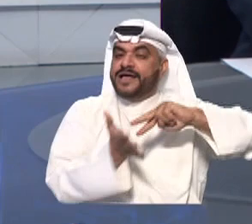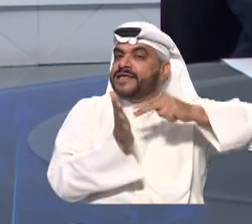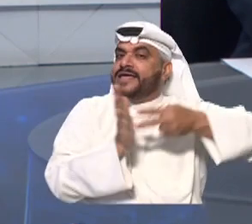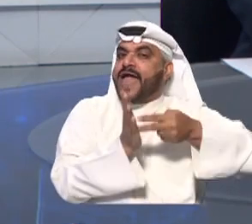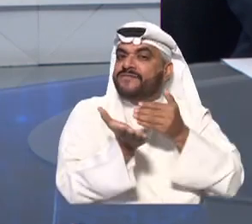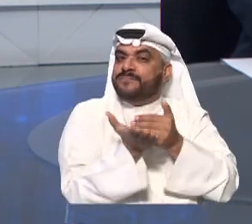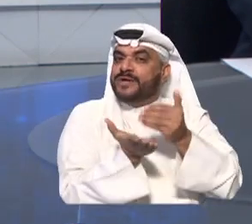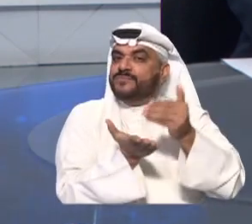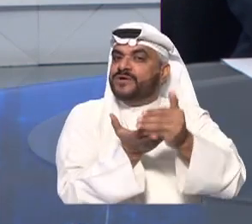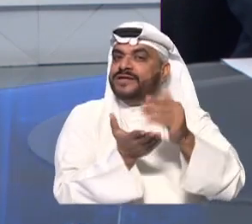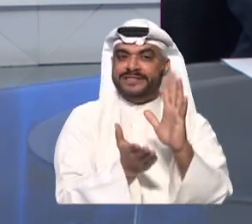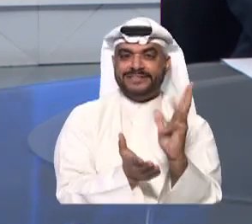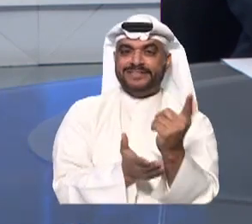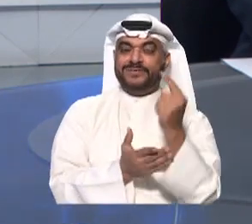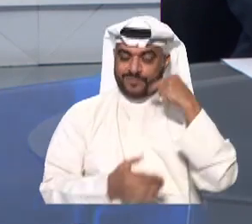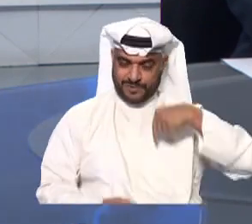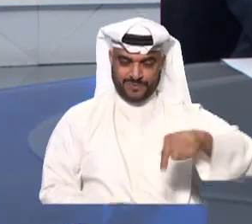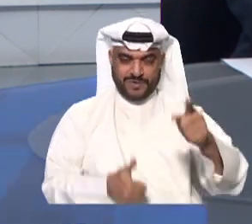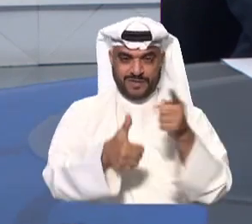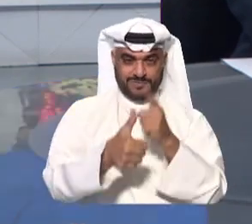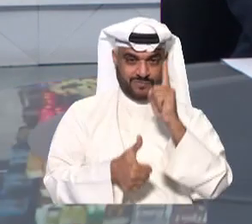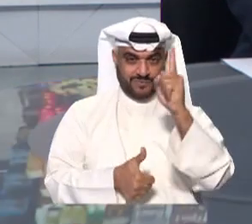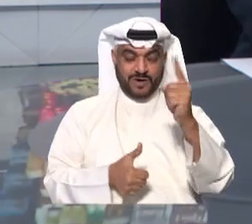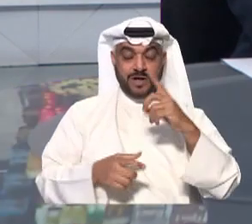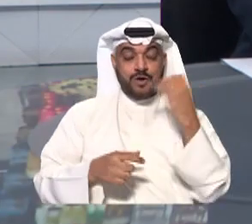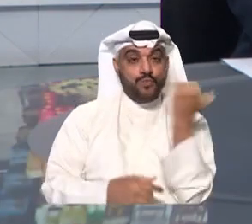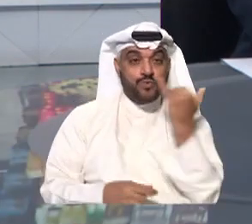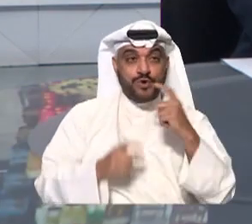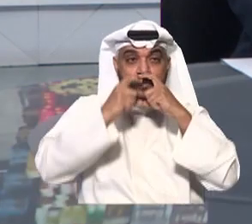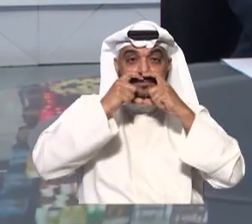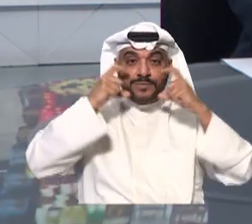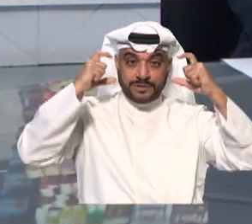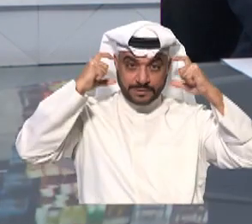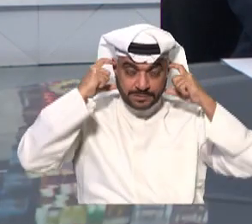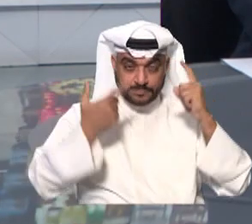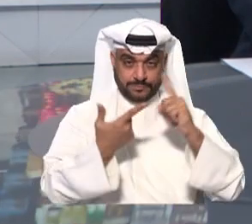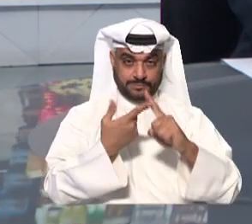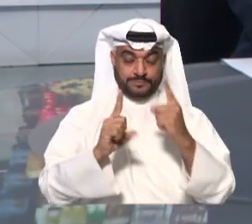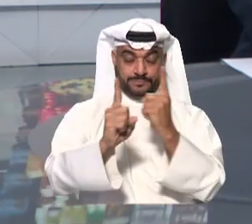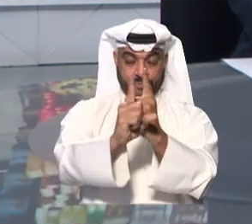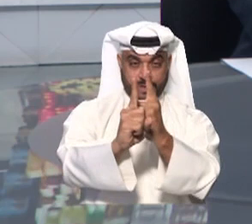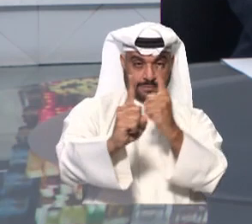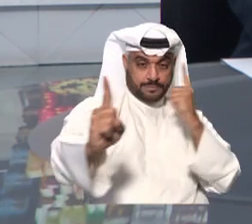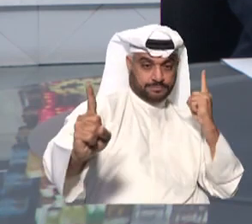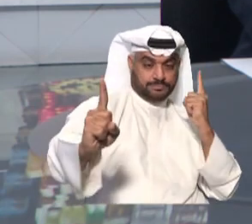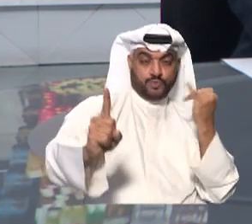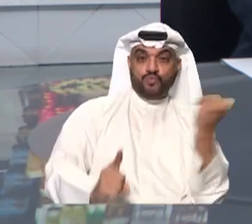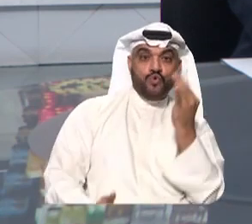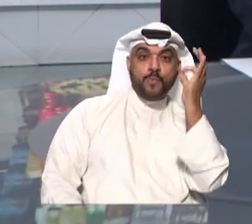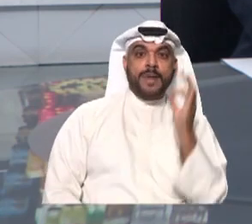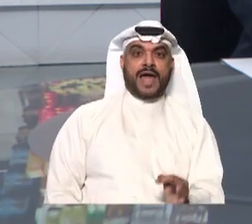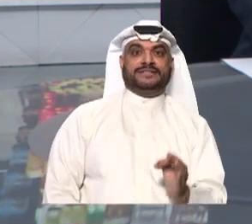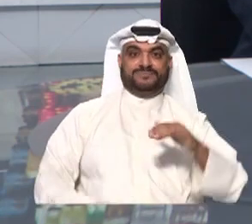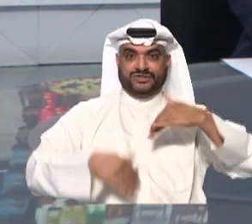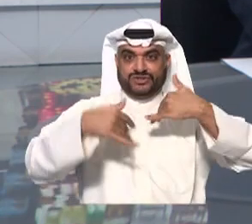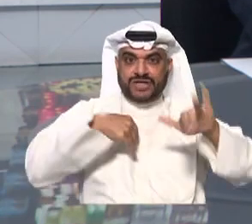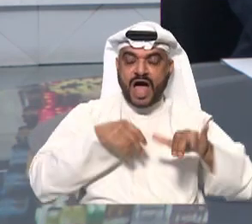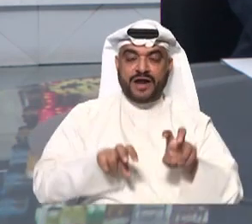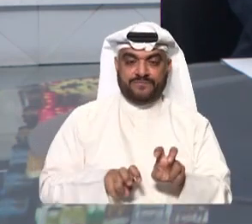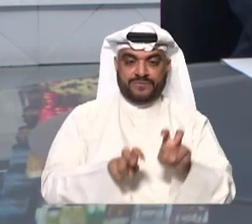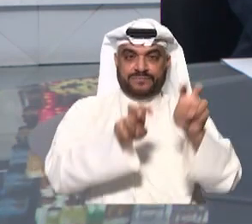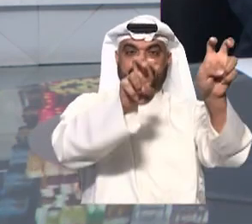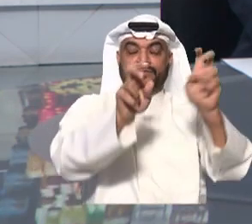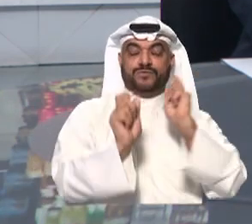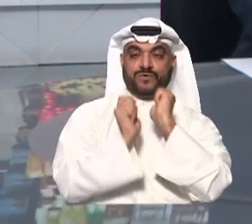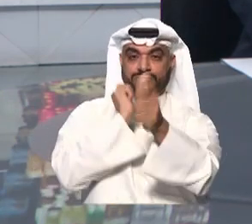الاحترازية تتمحور في مجملها على ارتداء الكمامات والتزام التباعد الاجتماعي في الأماكن العامة وخاصة في